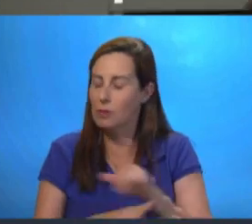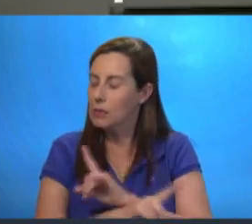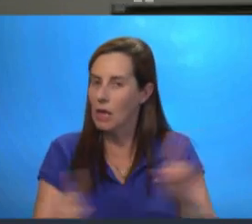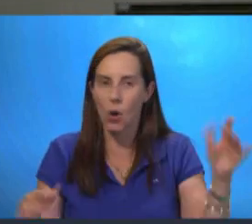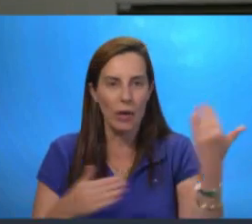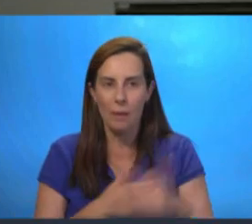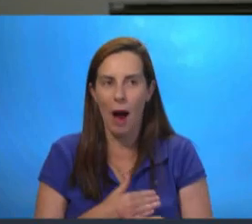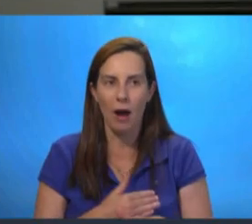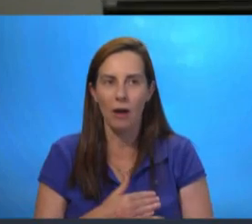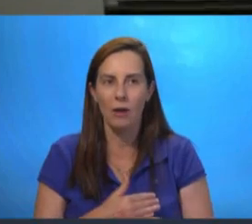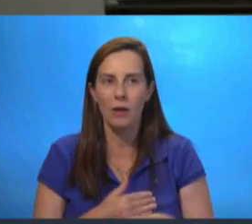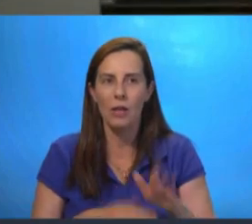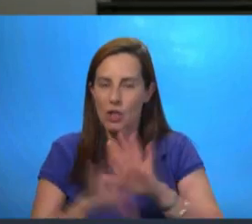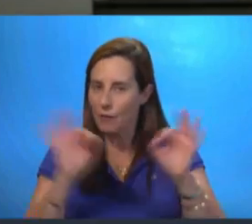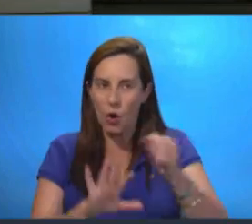זה לא נגמר.